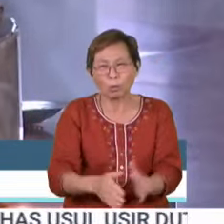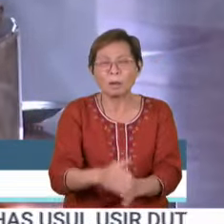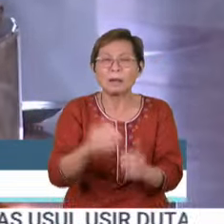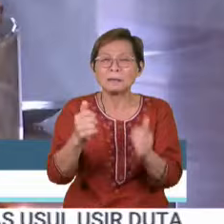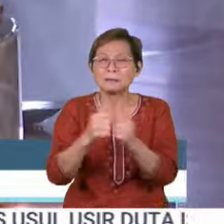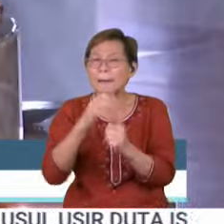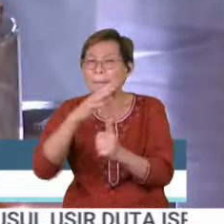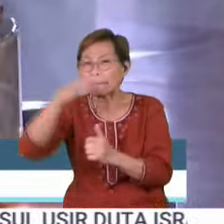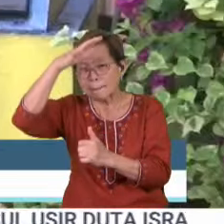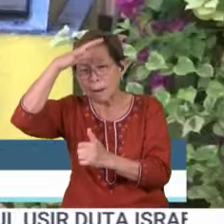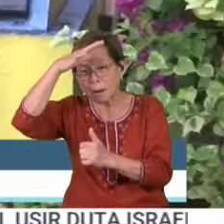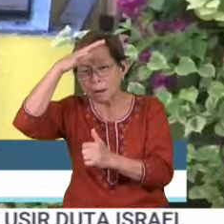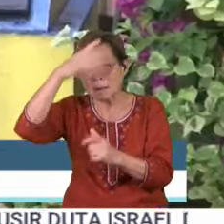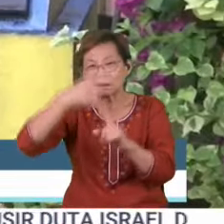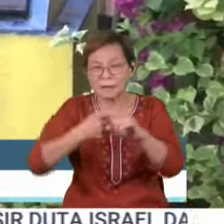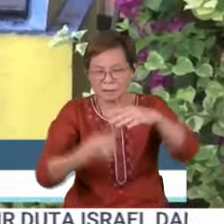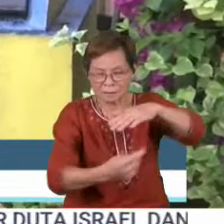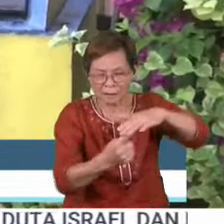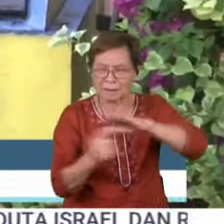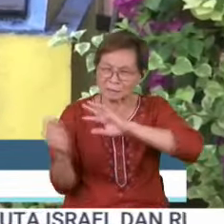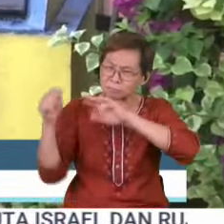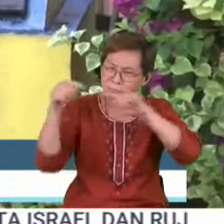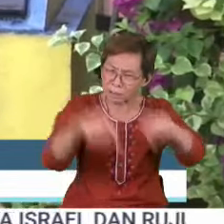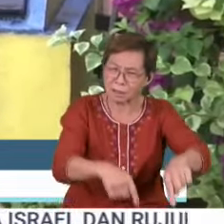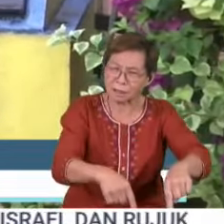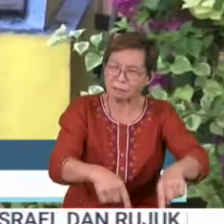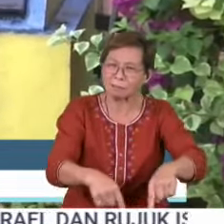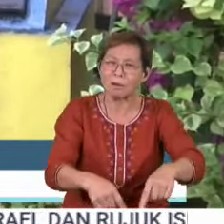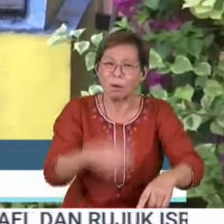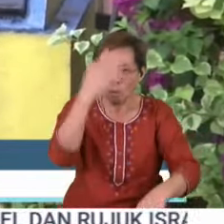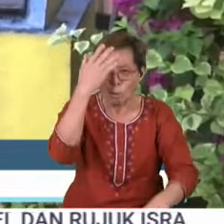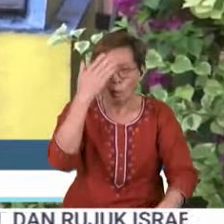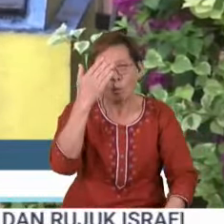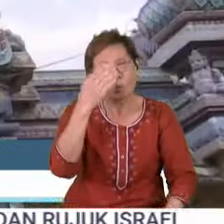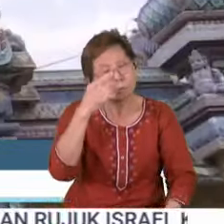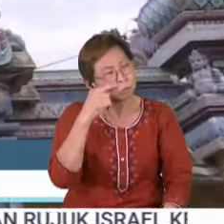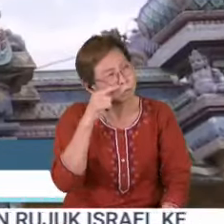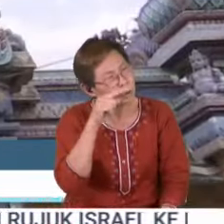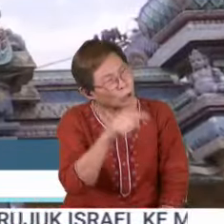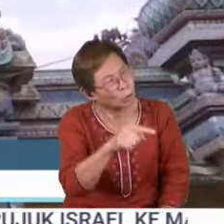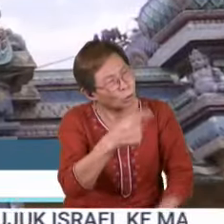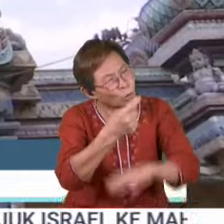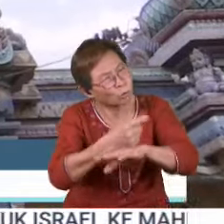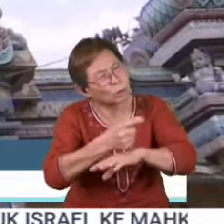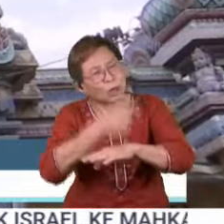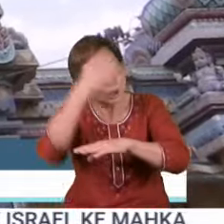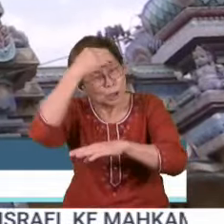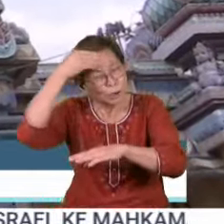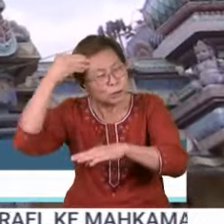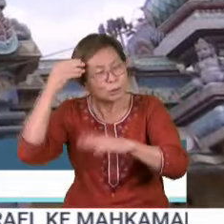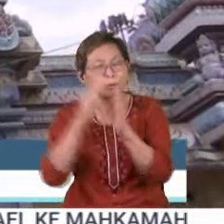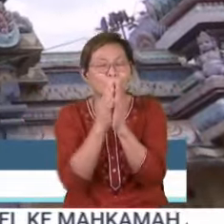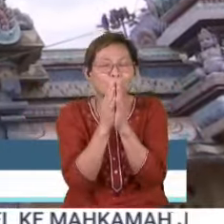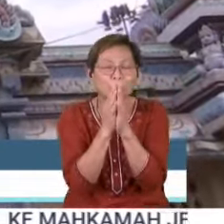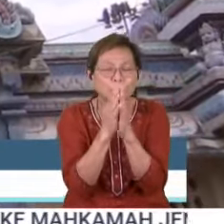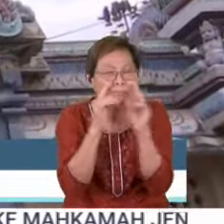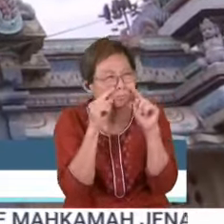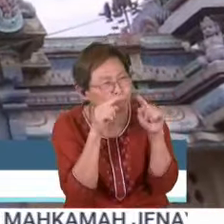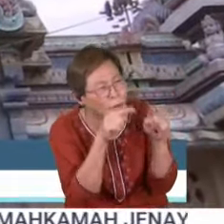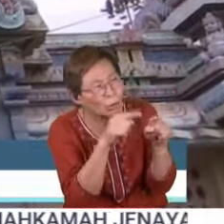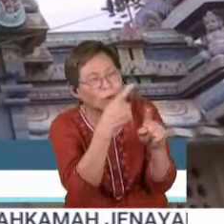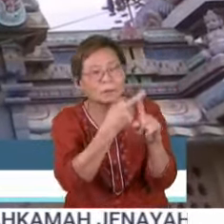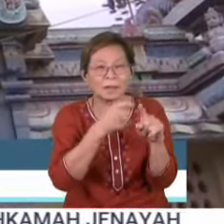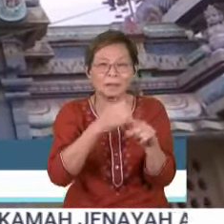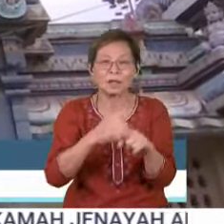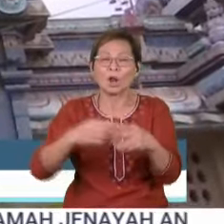ibu bapa daripada kindergarten datang sini untuk tengok Hindu punya style of prayers kan, dan